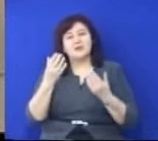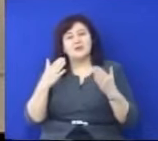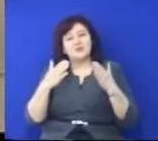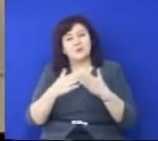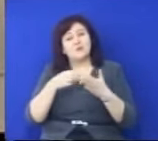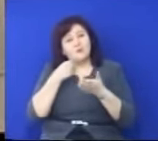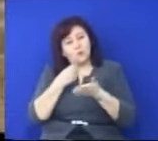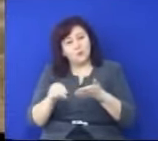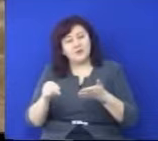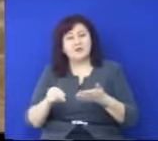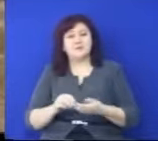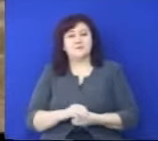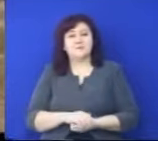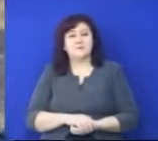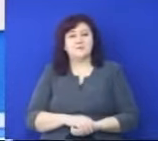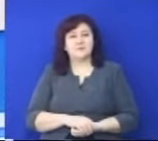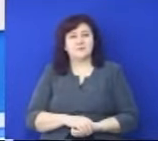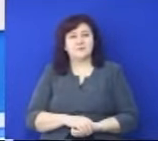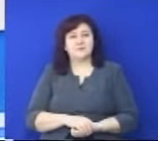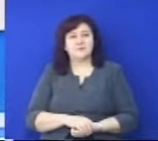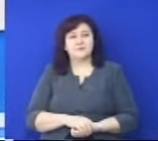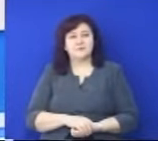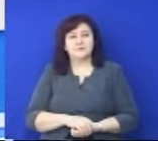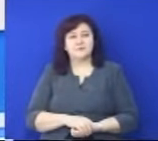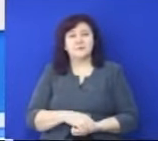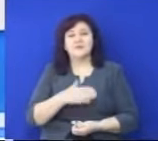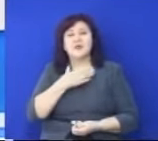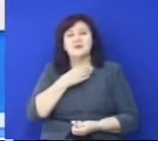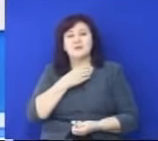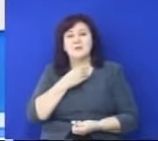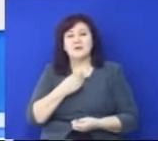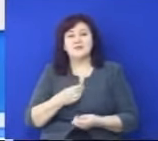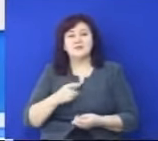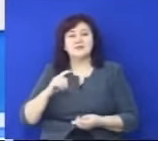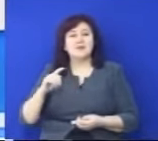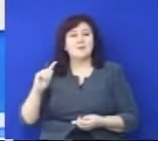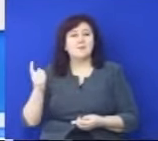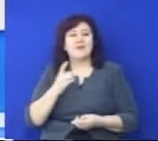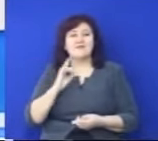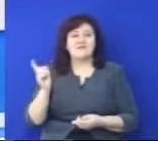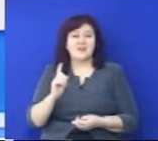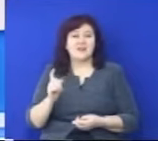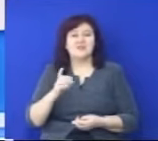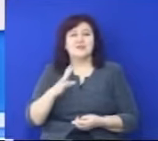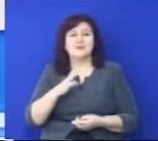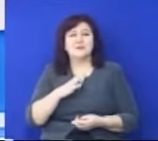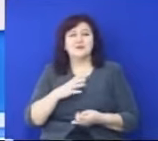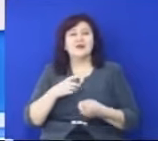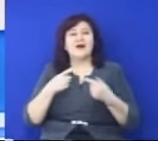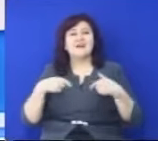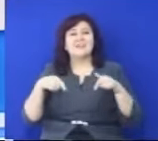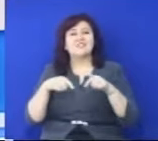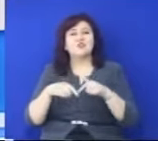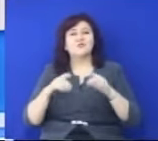Серік Нұртаза, Семей телеарнасы. Қаламызда алғаш рет жарма ауданының ауыл шаруашылық өнімдерінің жәрмеңкесі